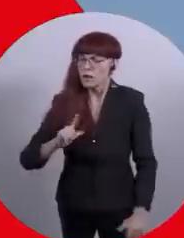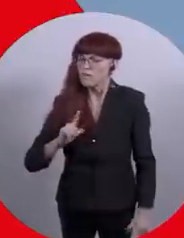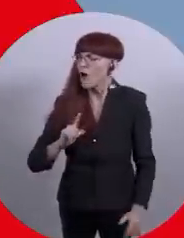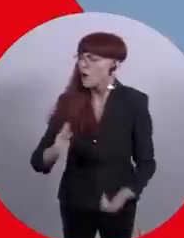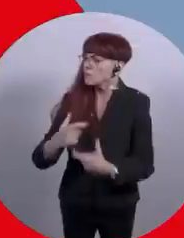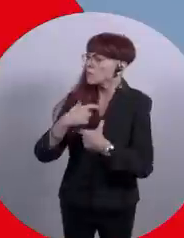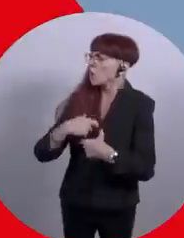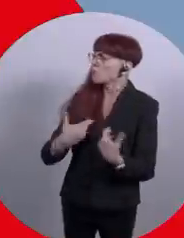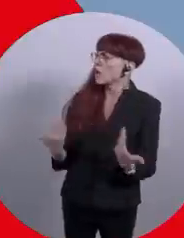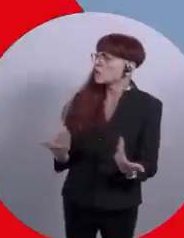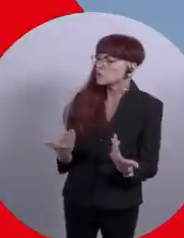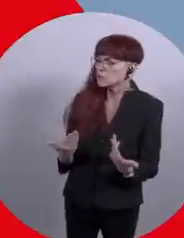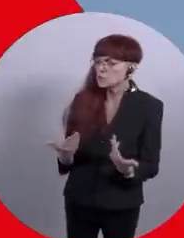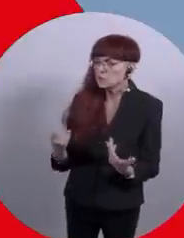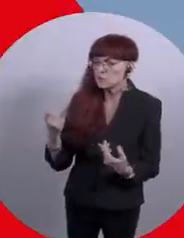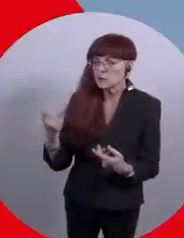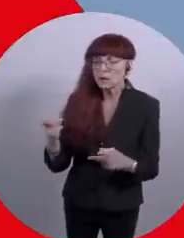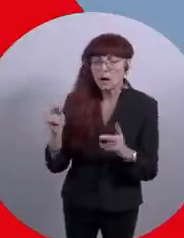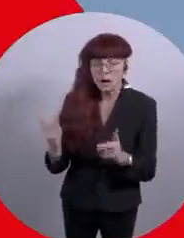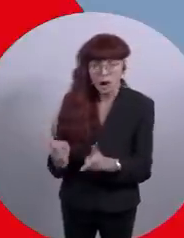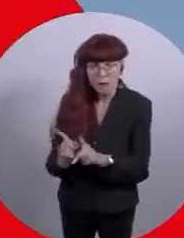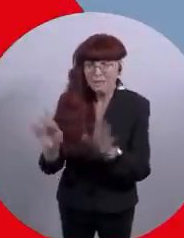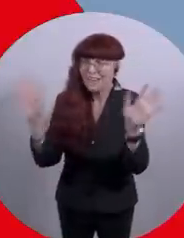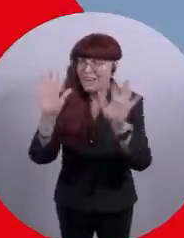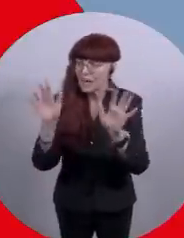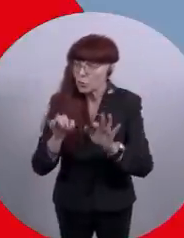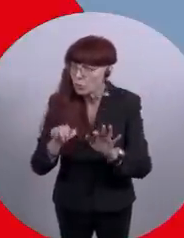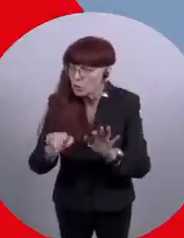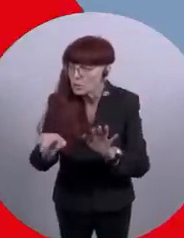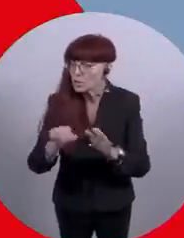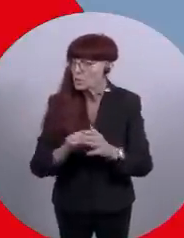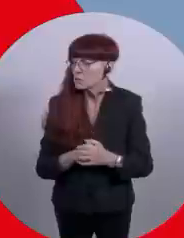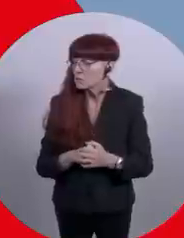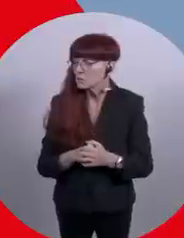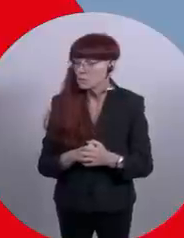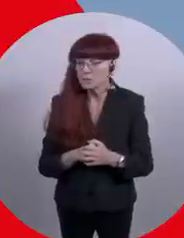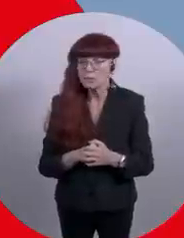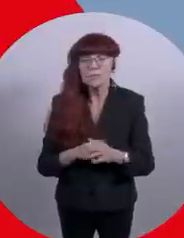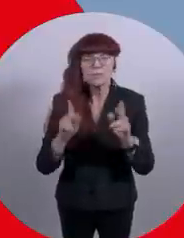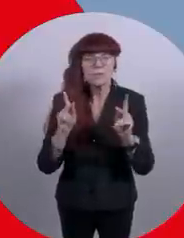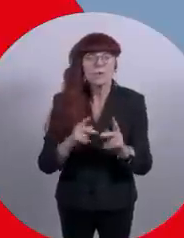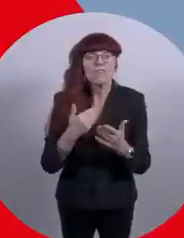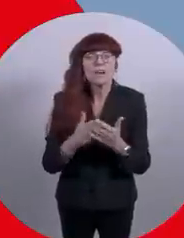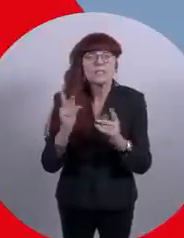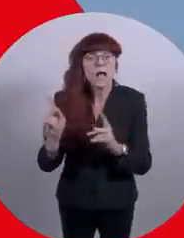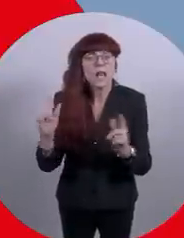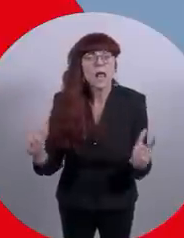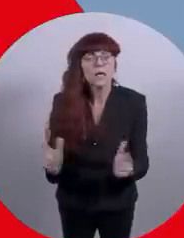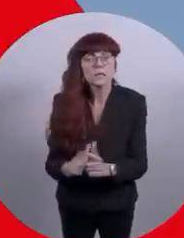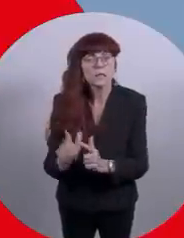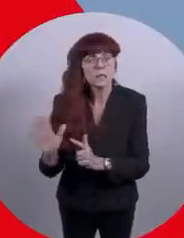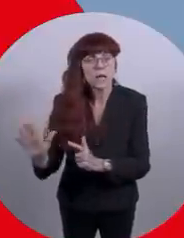kannst du dann mit ins Kino gehen was kannst du dir dabei leisten